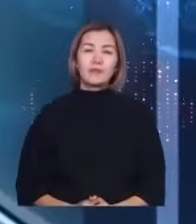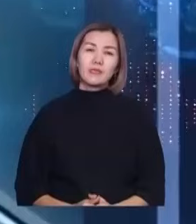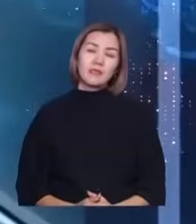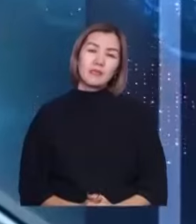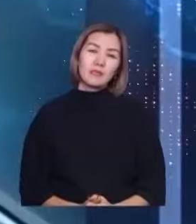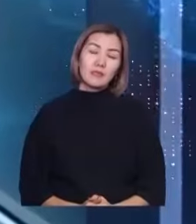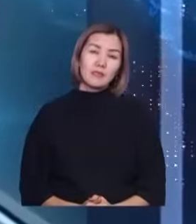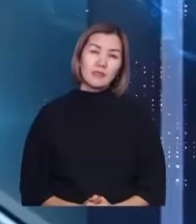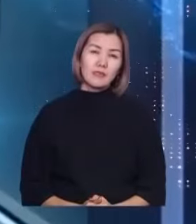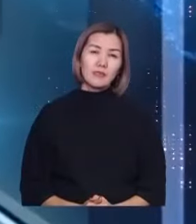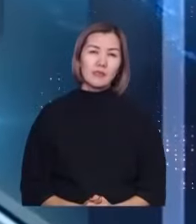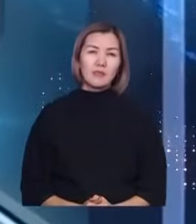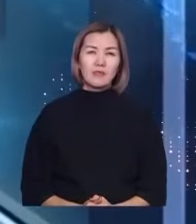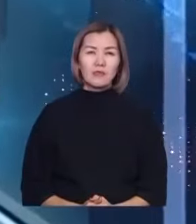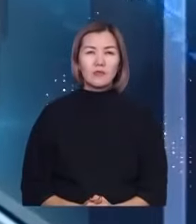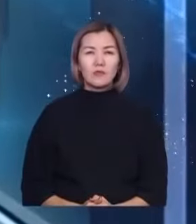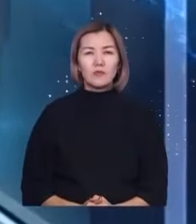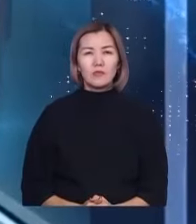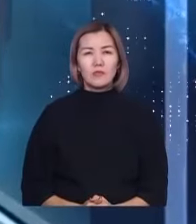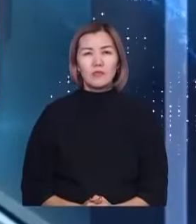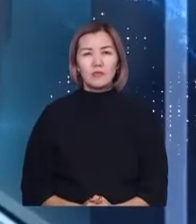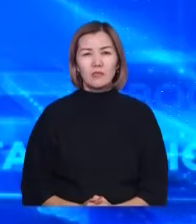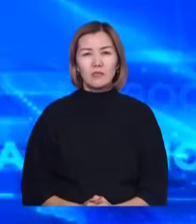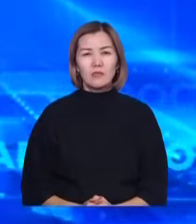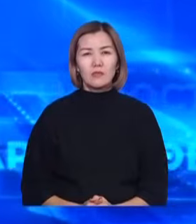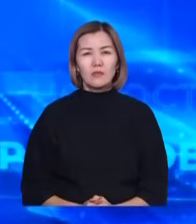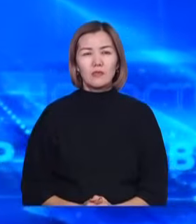телеарнасы, Алматы облысынан.